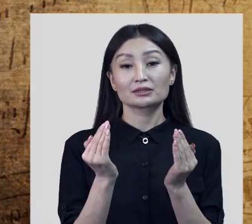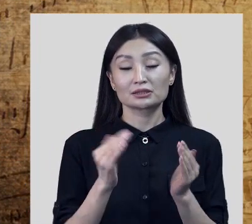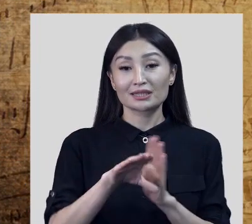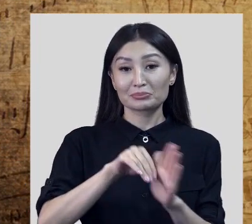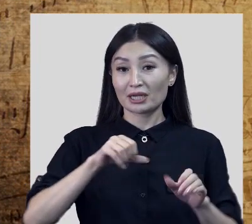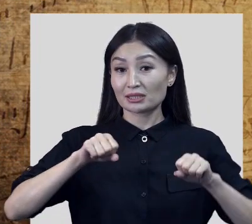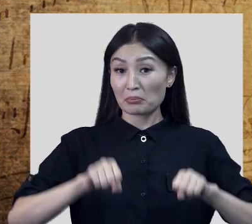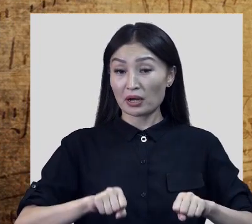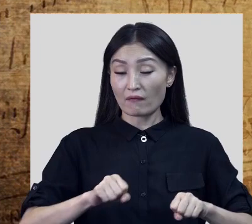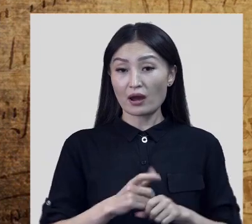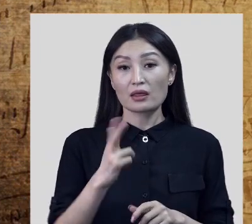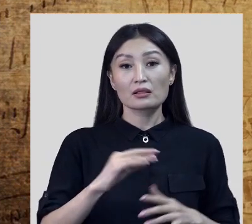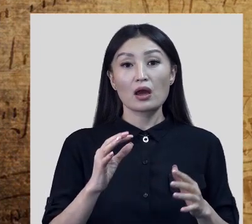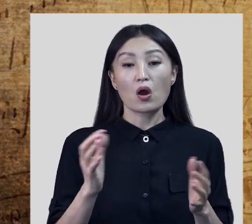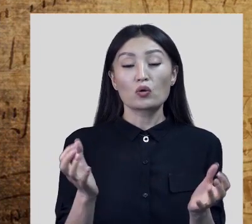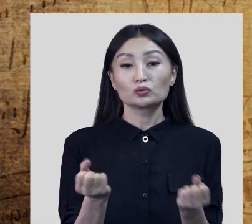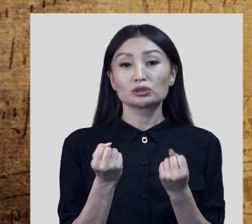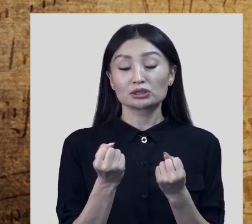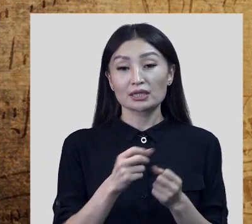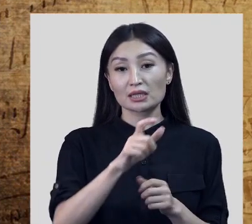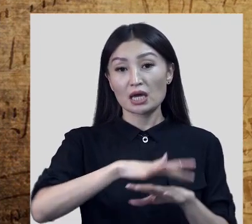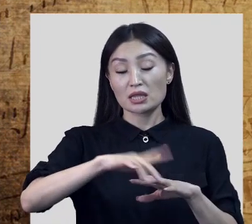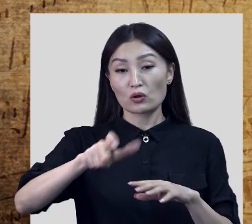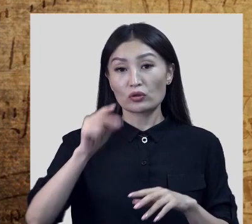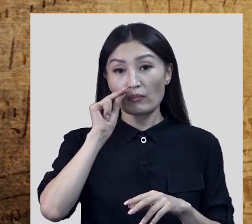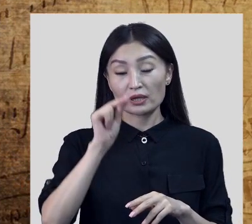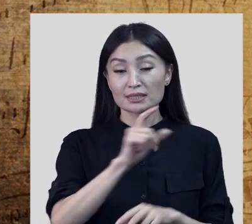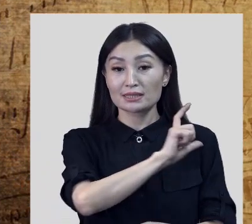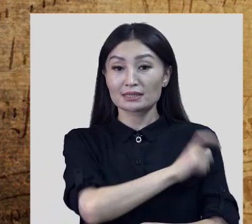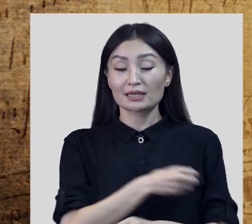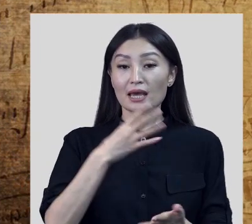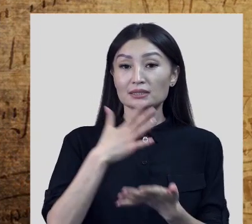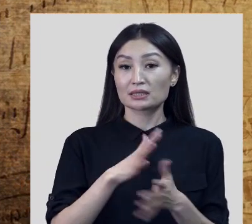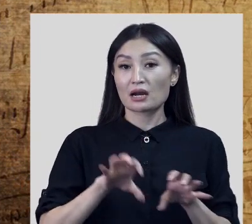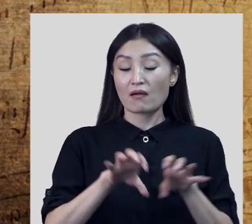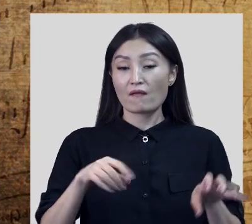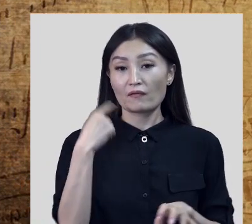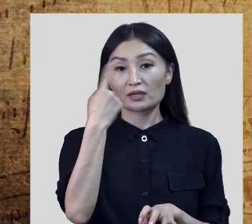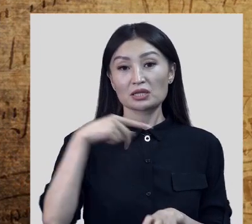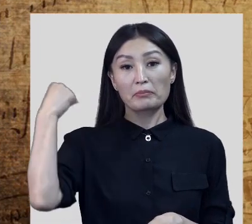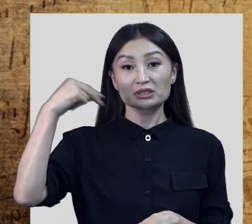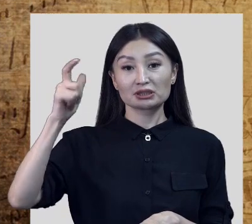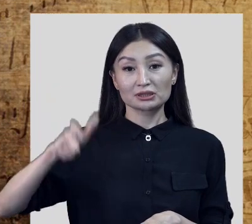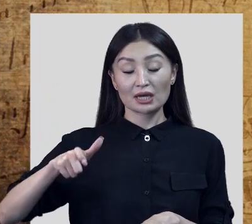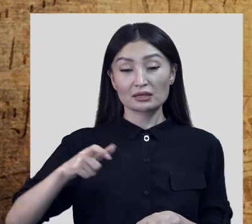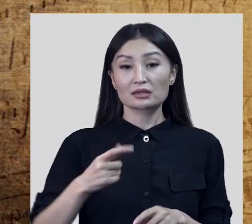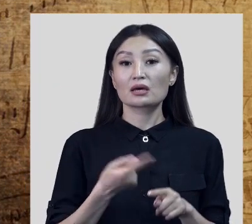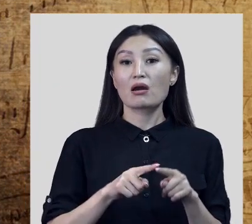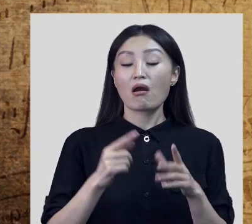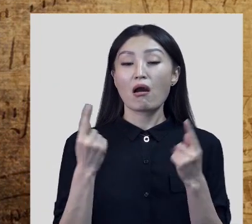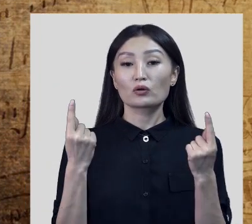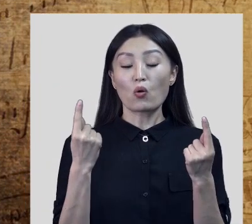избирательное право для удержания народов повиновение была создана сильная центральная власть в лице президента наделенного